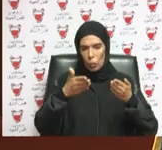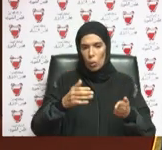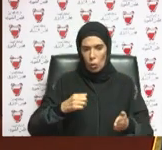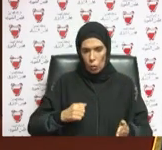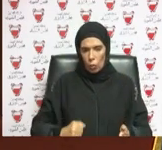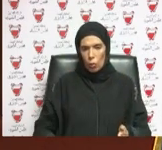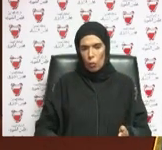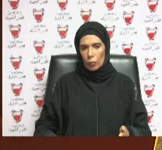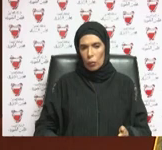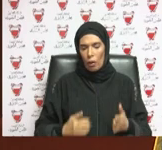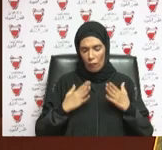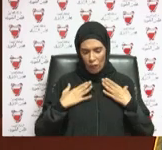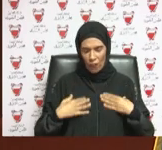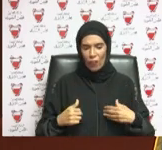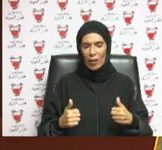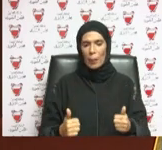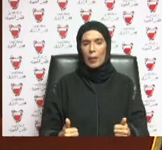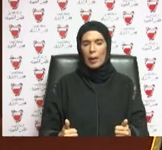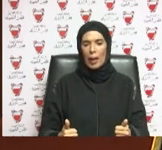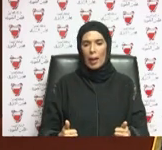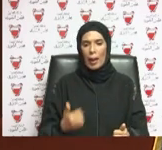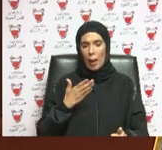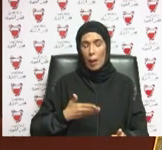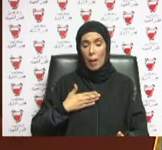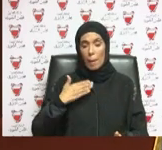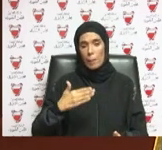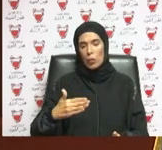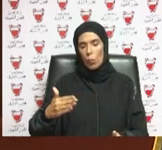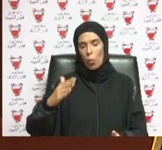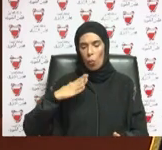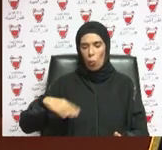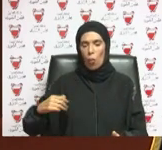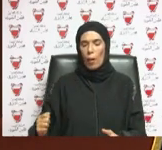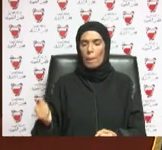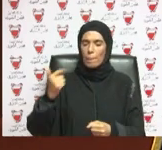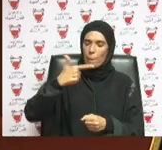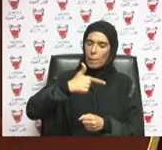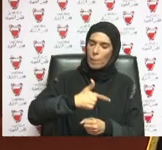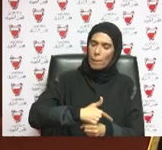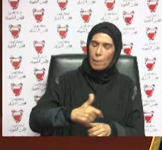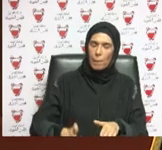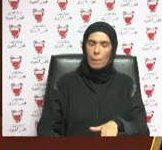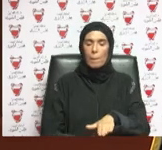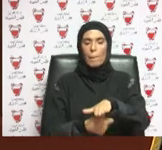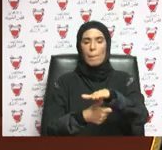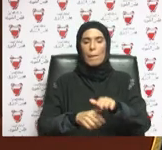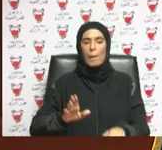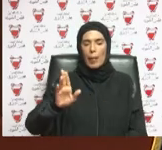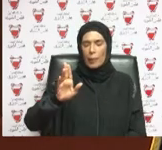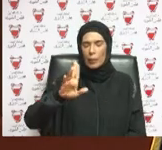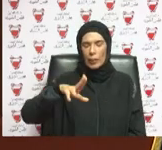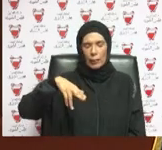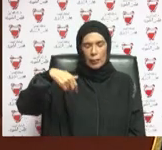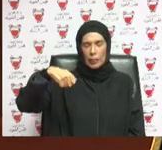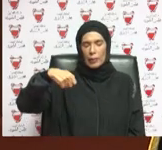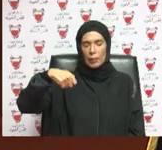وأن يصب عليه الصحة والعافية وطول العمر، وأن يوفق صاحب السمو الشيخ الأمير خليفة